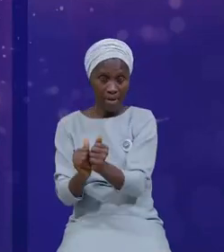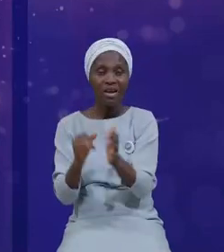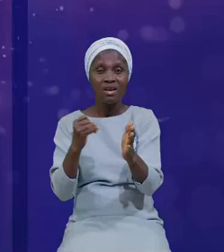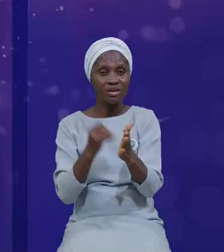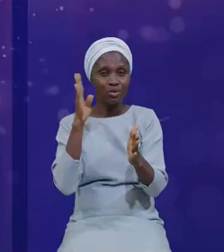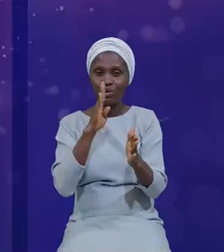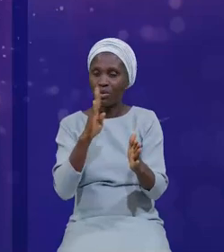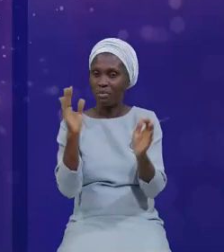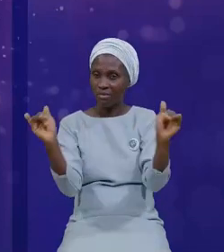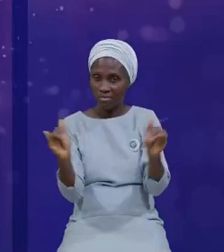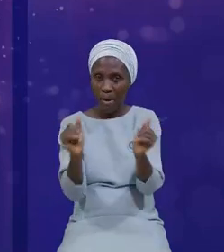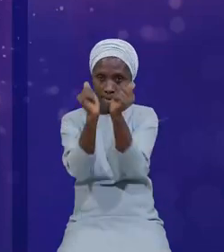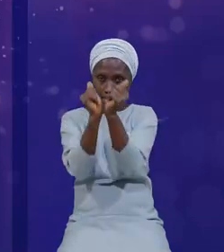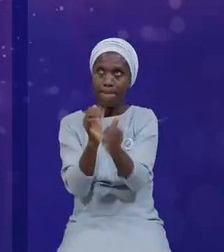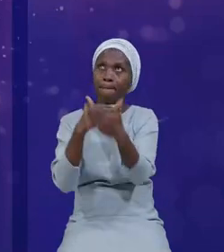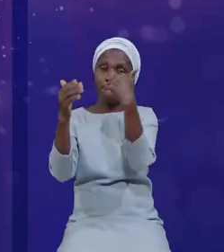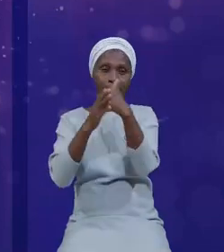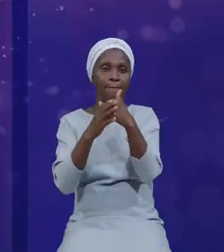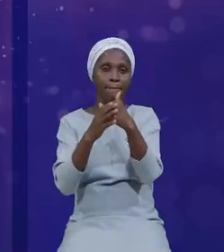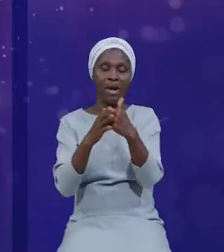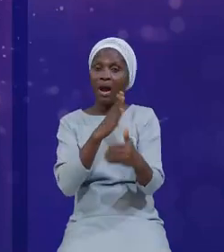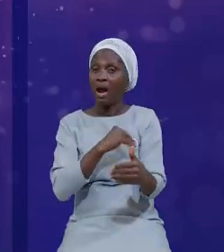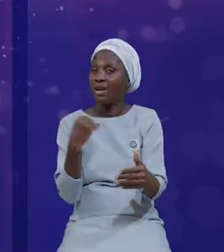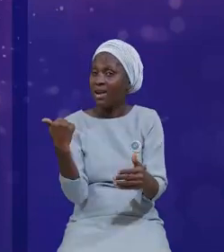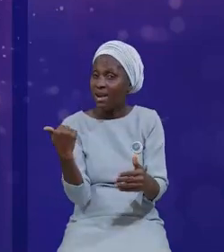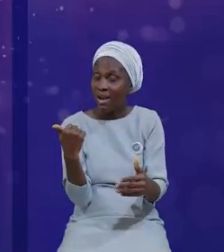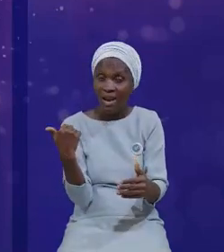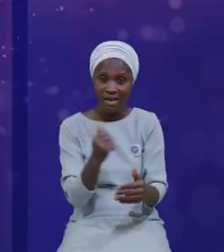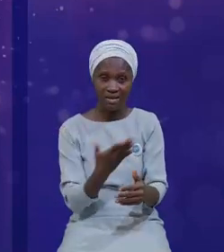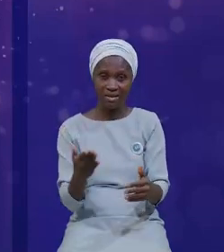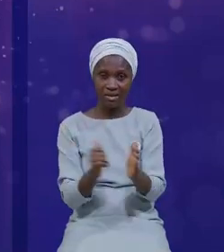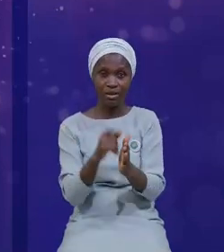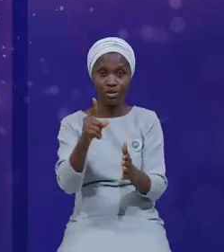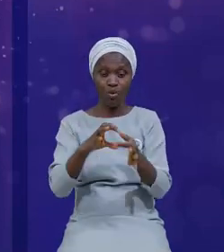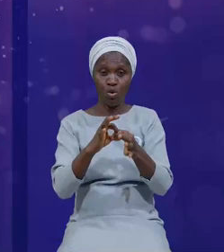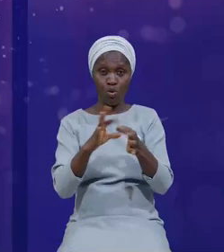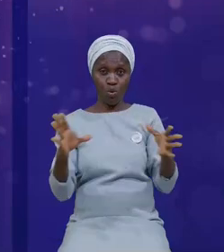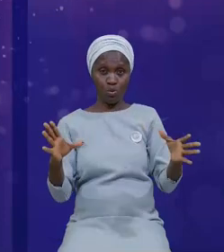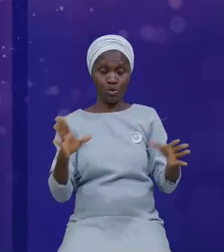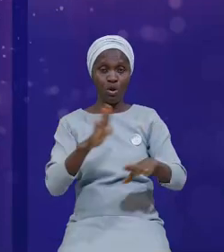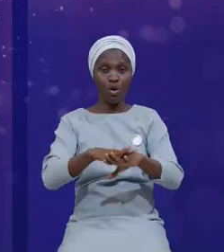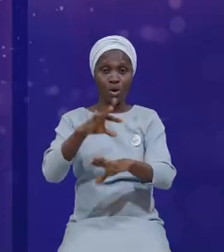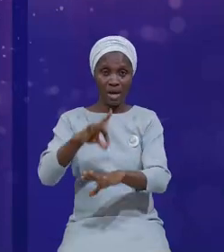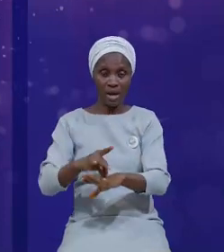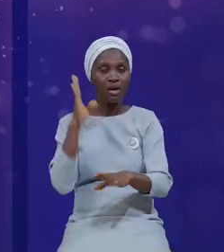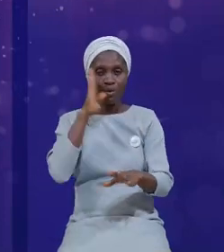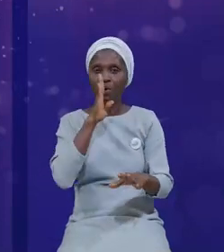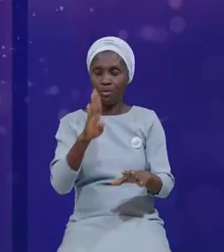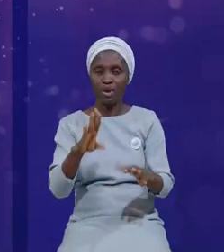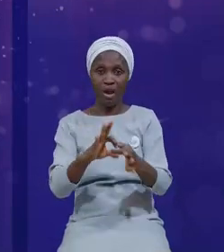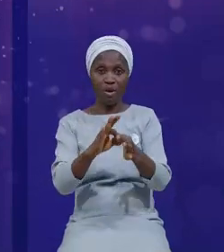lié dans les cieux et tout ce que tu délieras sur la terre sera